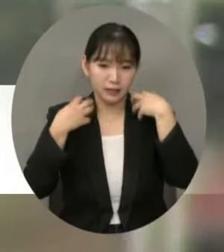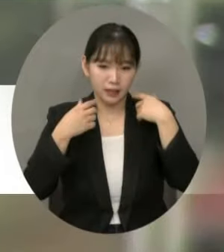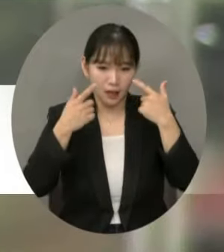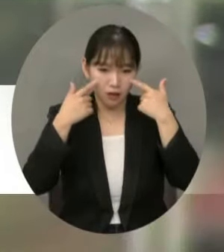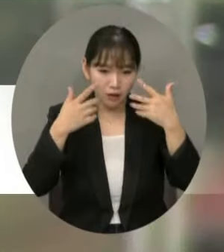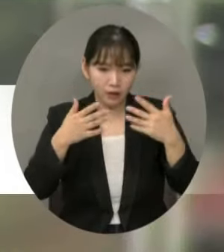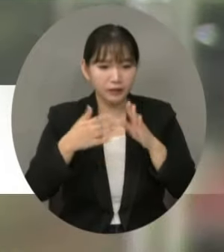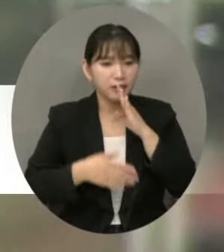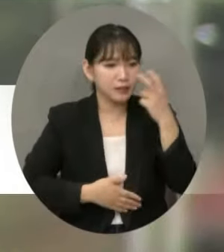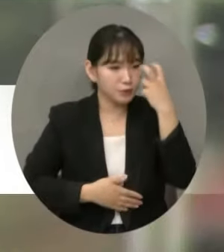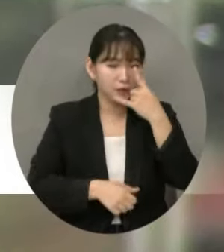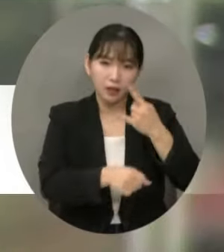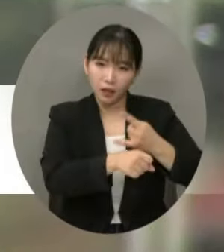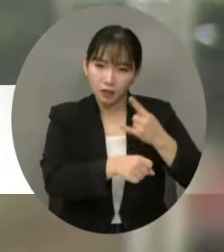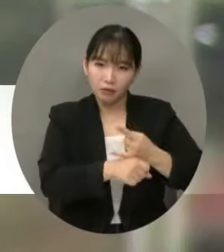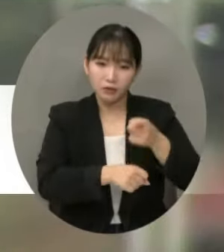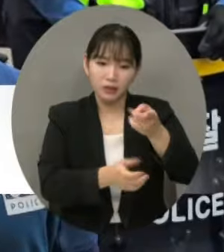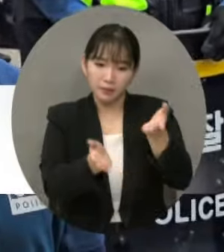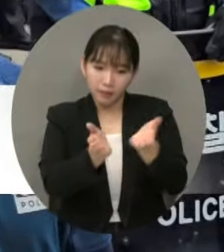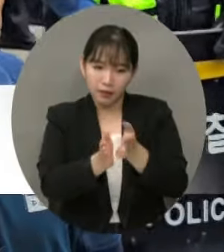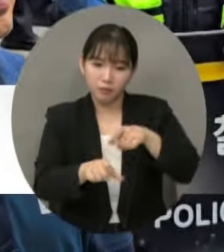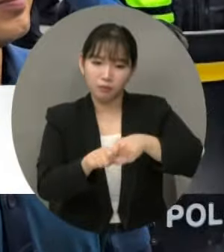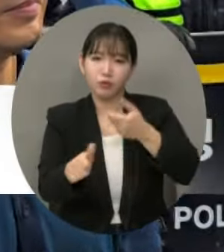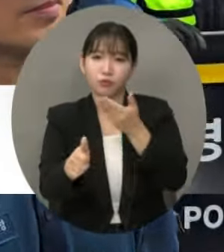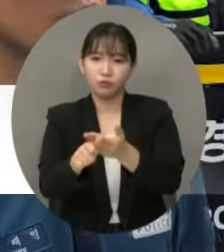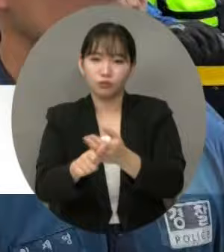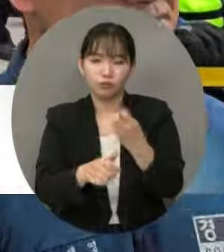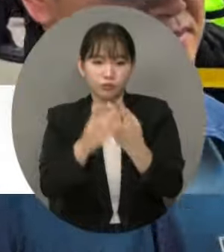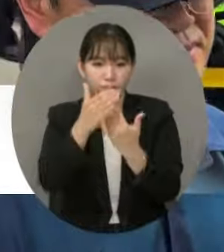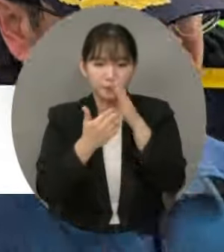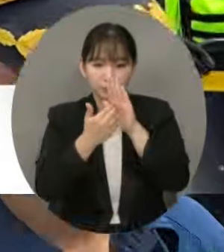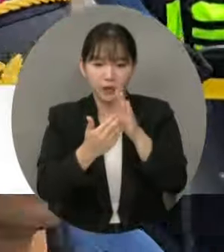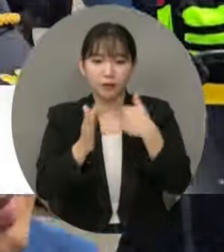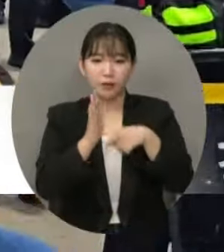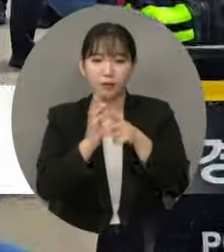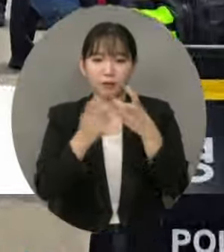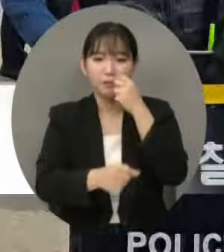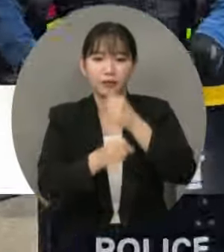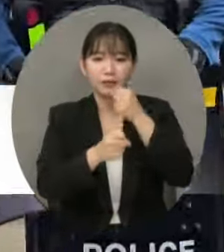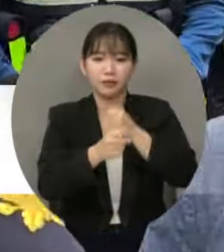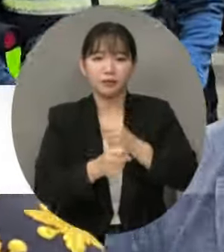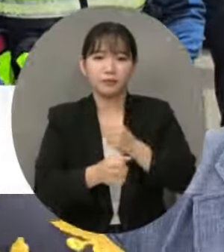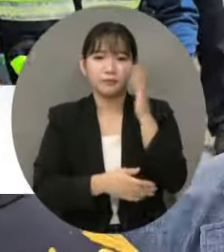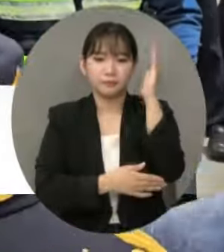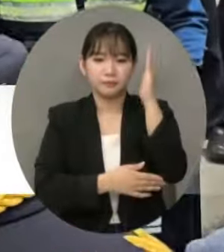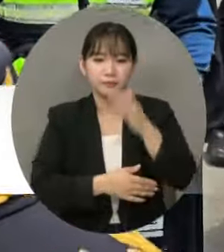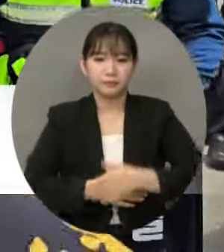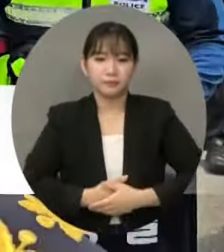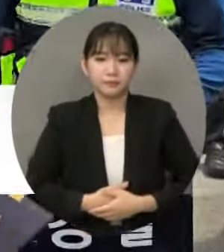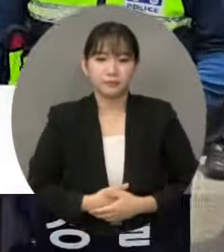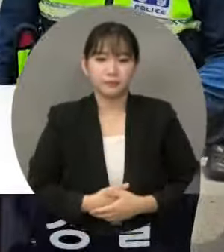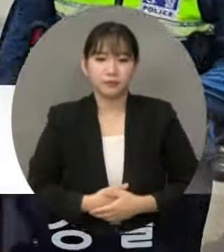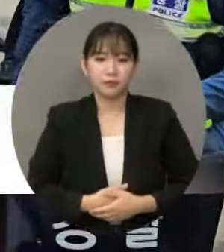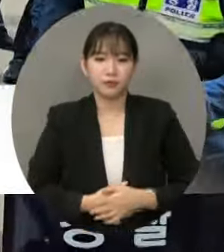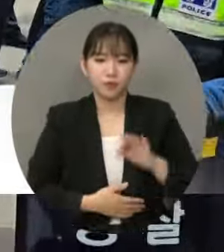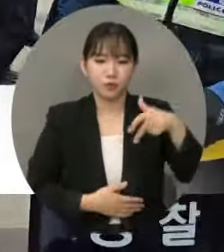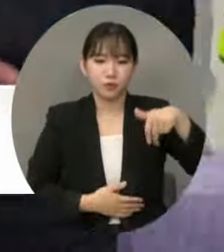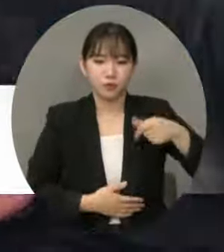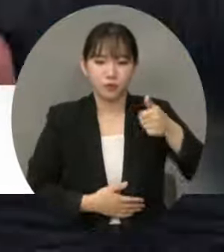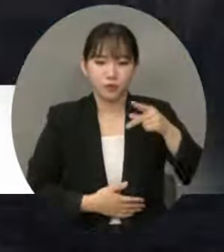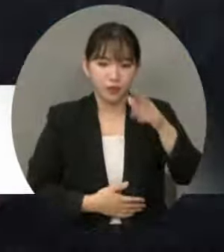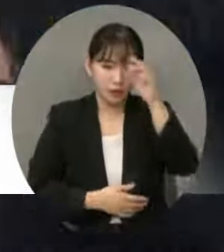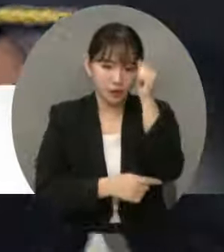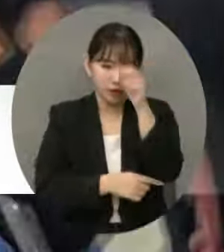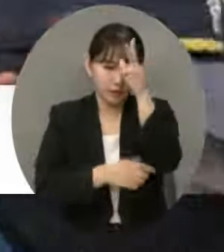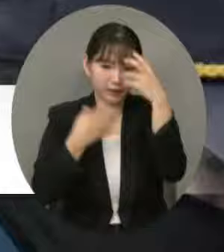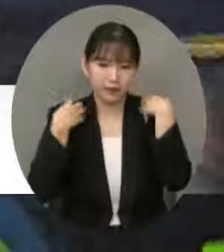정확한 사실 조사와 상응한 조치를 하고 재발 방지를 위한 대책을 마련하라고 밝혔습니다. 윤주현